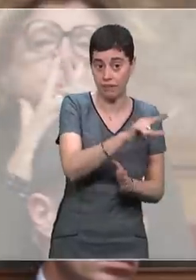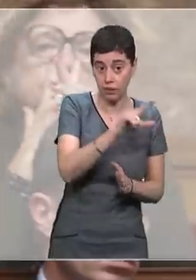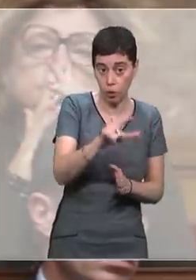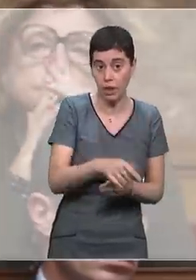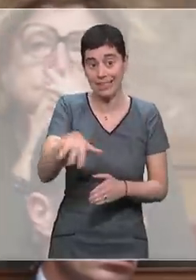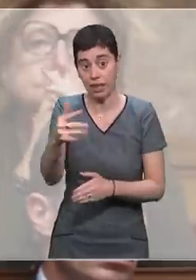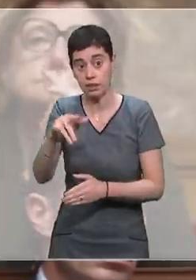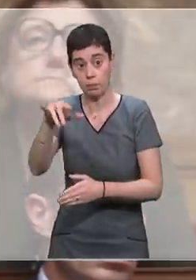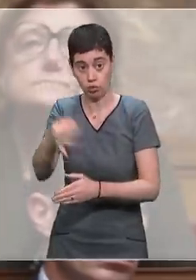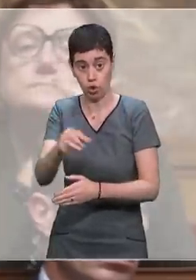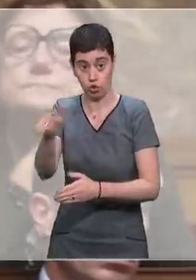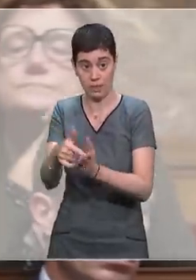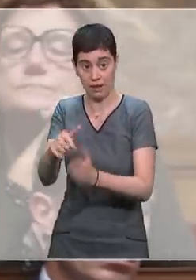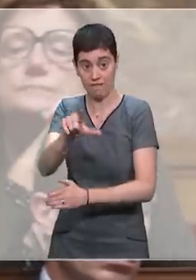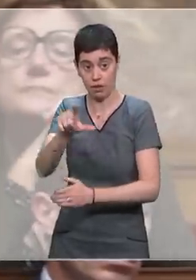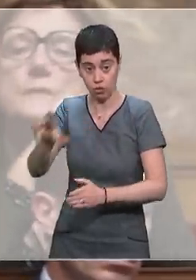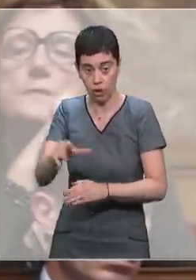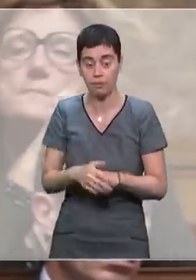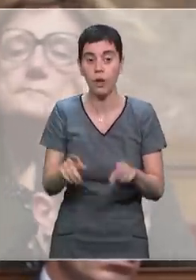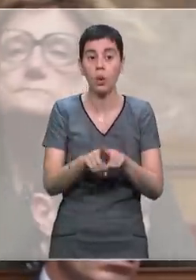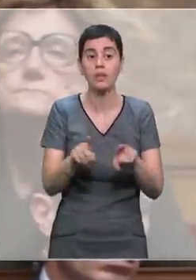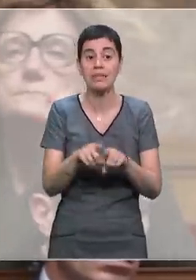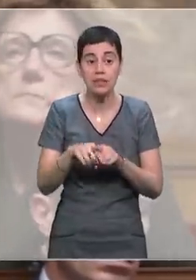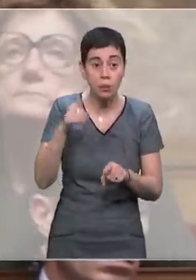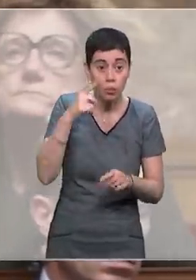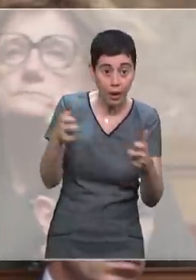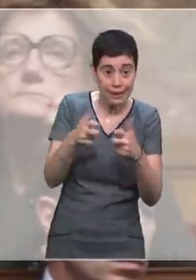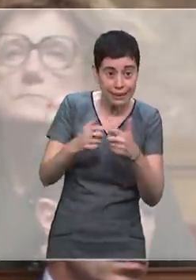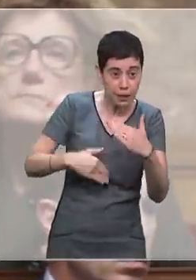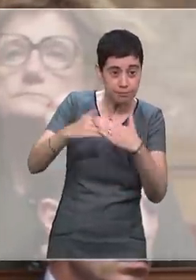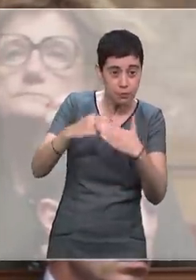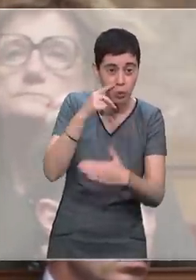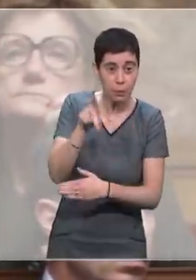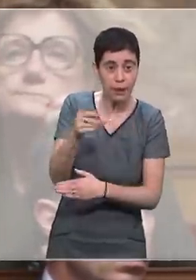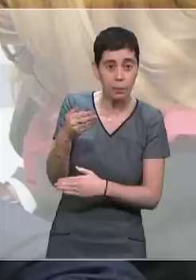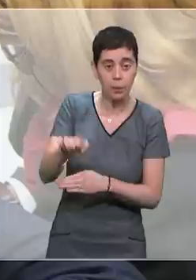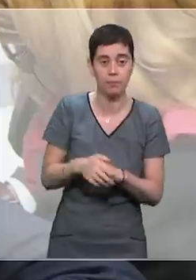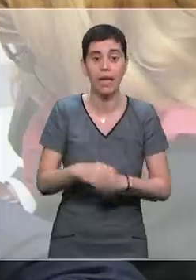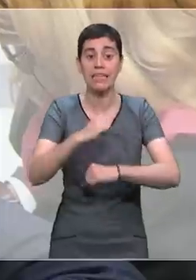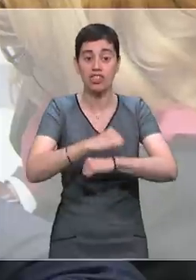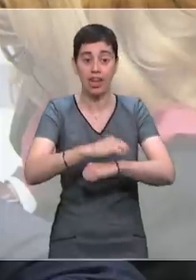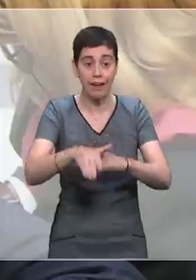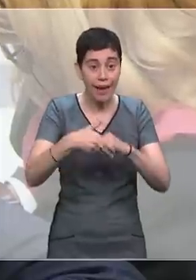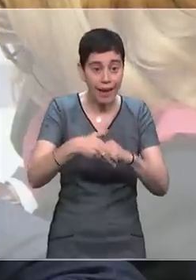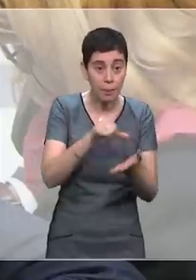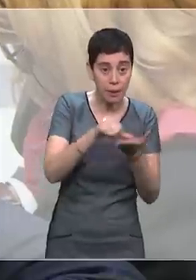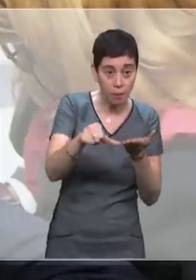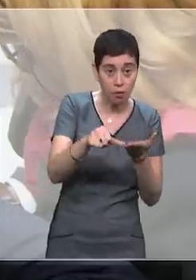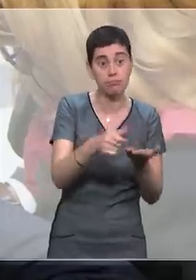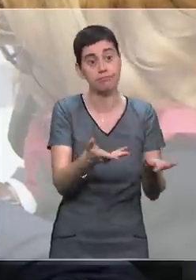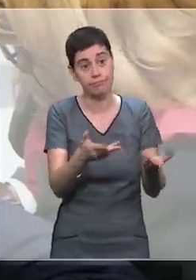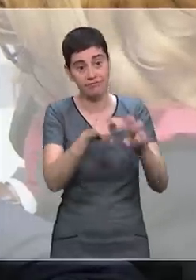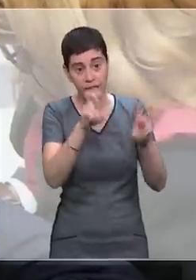2023, ou encore l'amortisseur électricité destiné aux PME. Il faut également citer le guichet d'aide au paiement des factures de gaz et